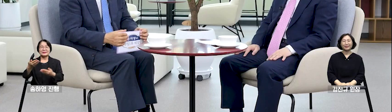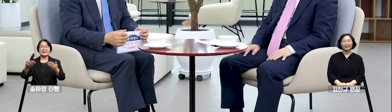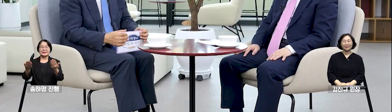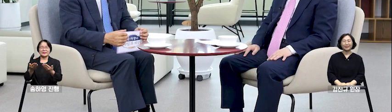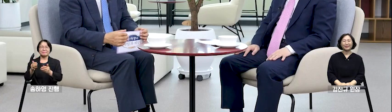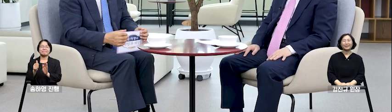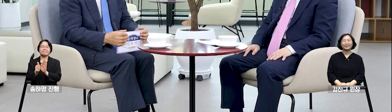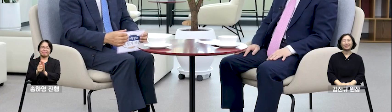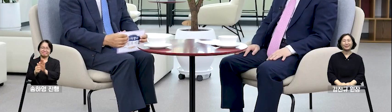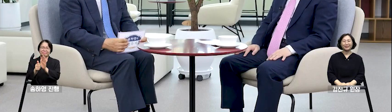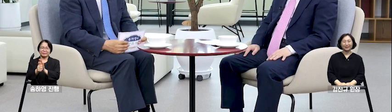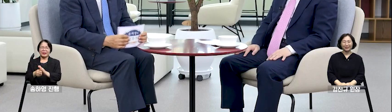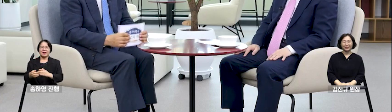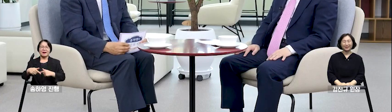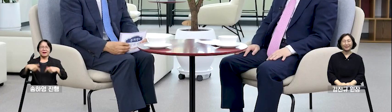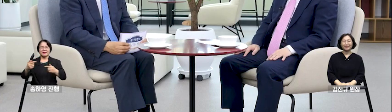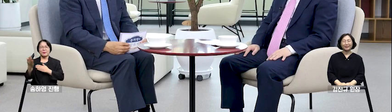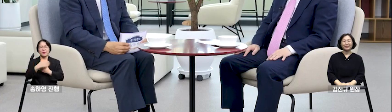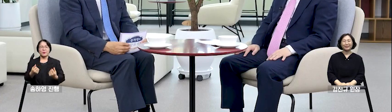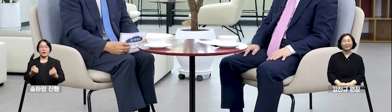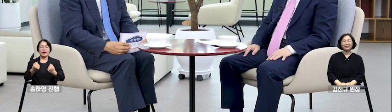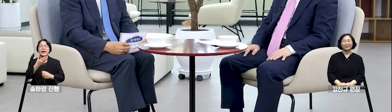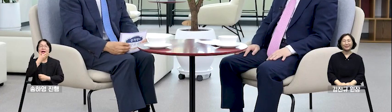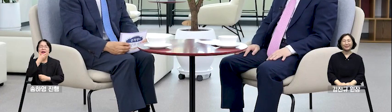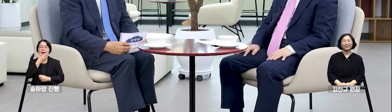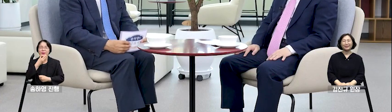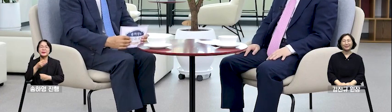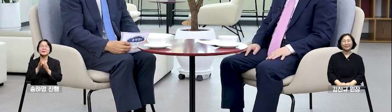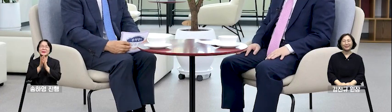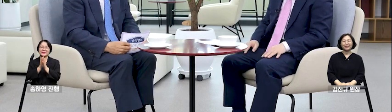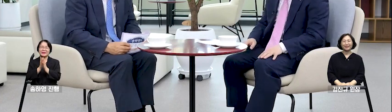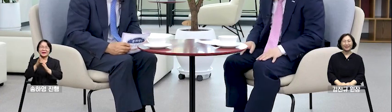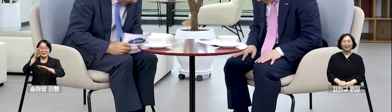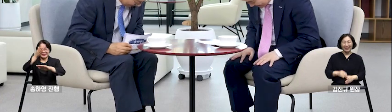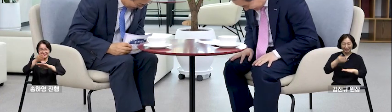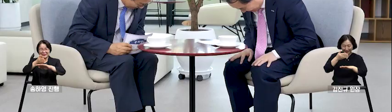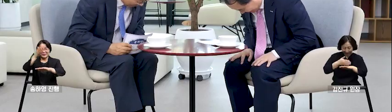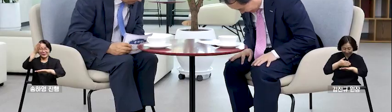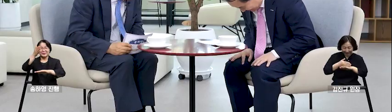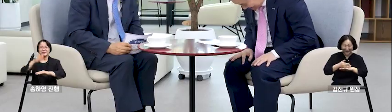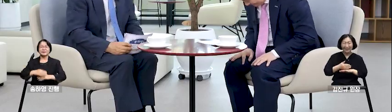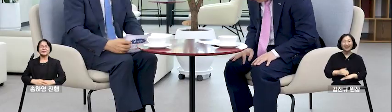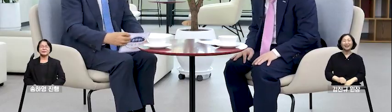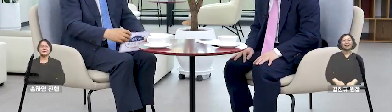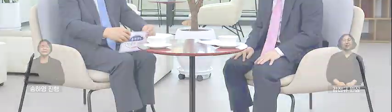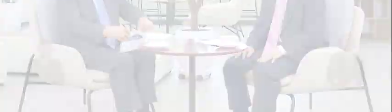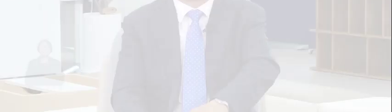응원하겠습니다 건강하시고 넘어가 시켜 드리겠습니다 감사합니다 네 감사합니다